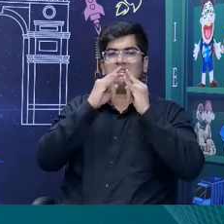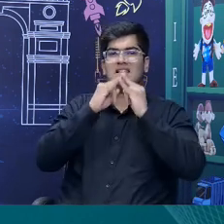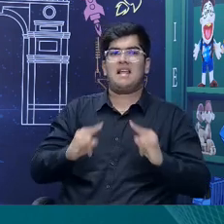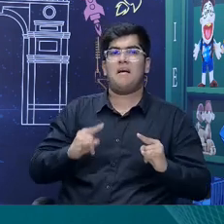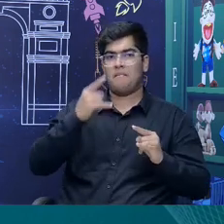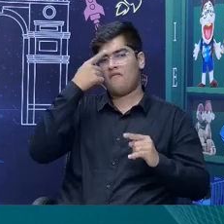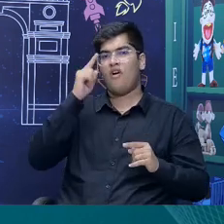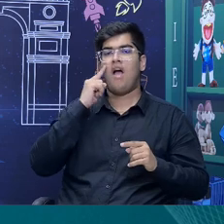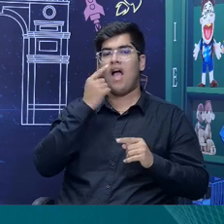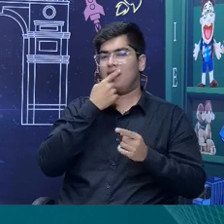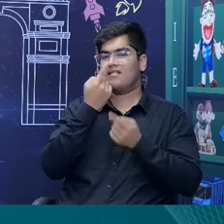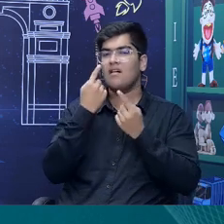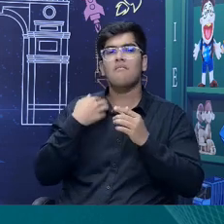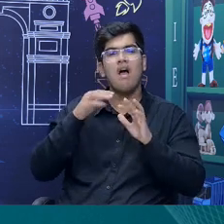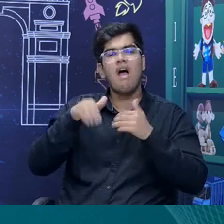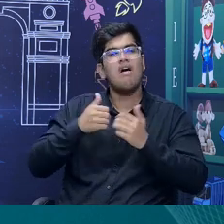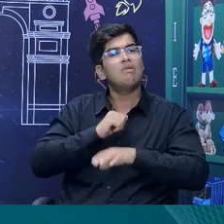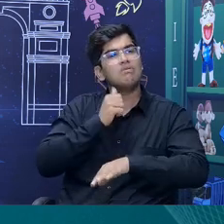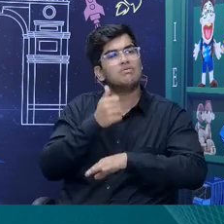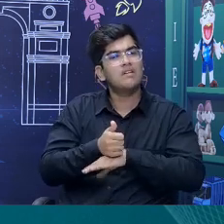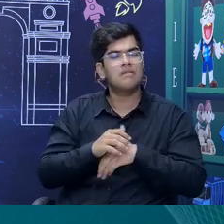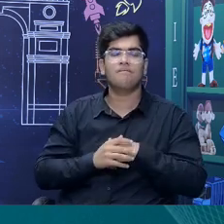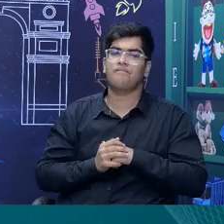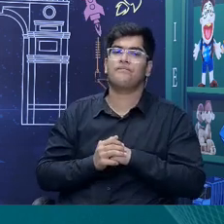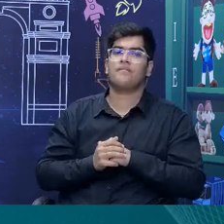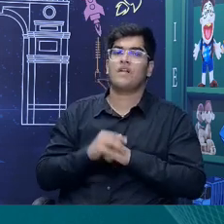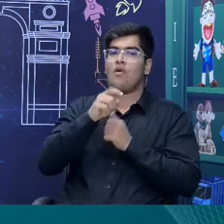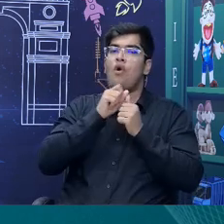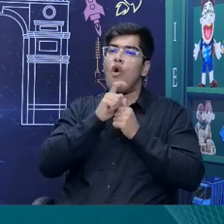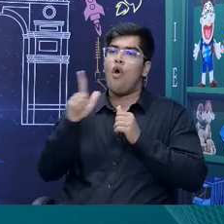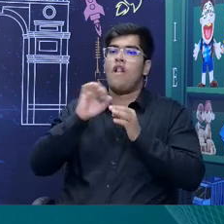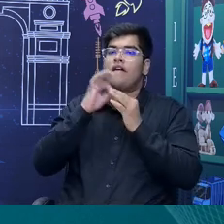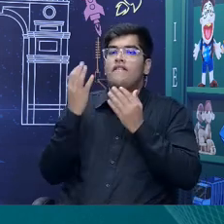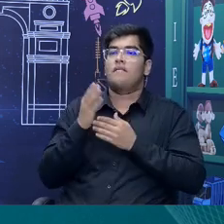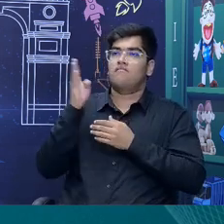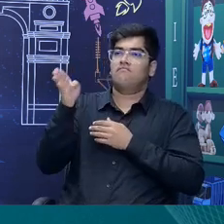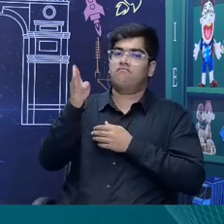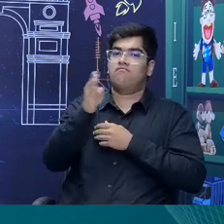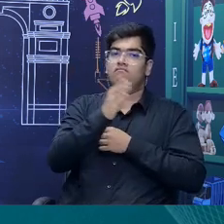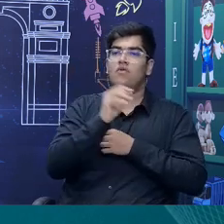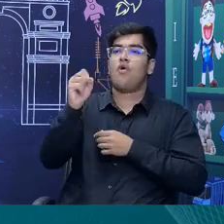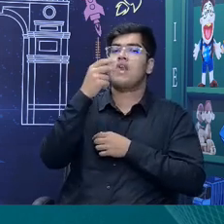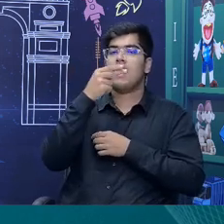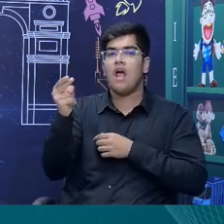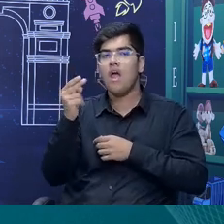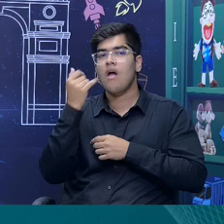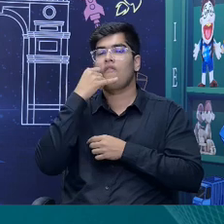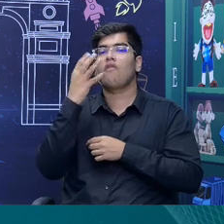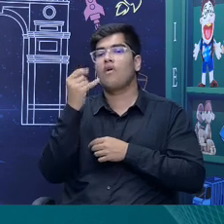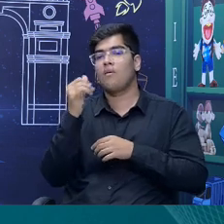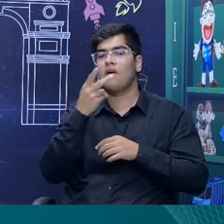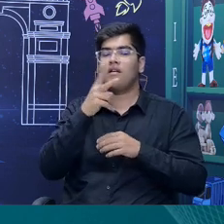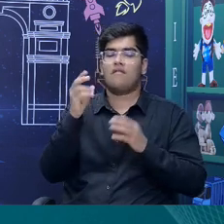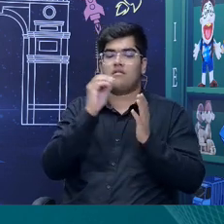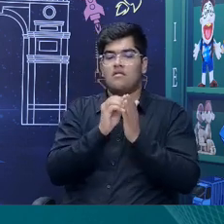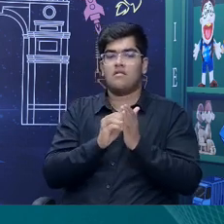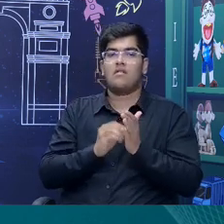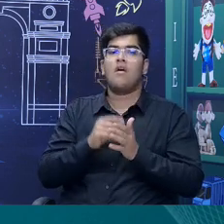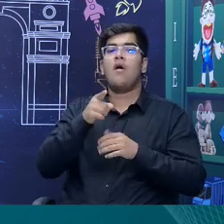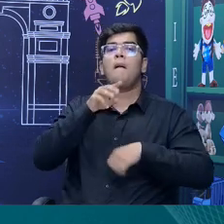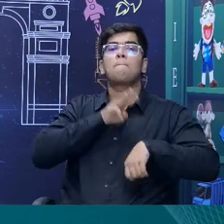है वह हर फैमिली के पास जाति है और उनकी डीटेल्स लेती है फैमिली के नाम मेंबर्स का नाम